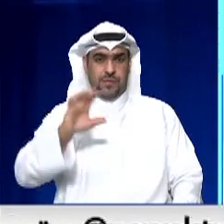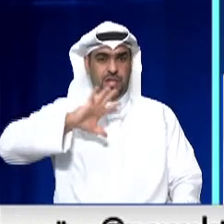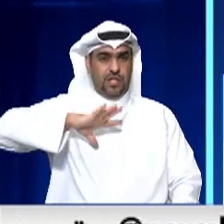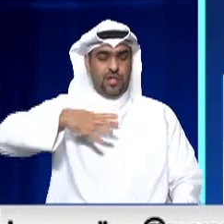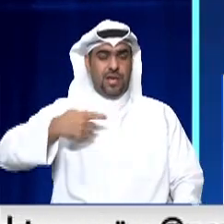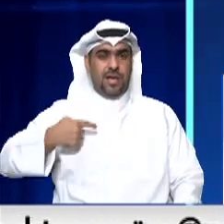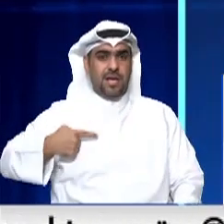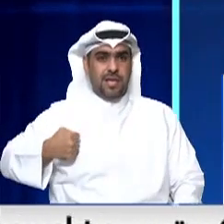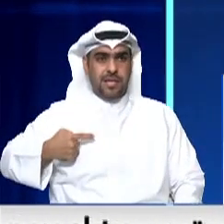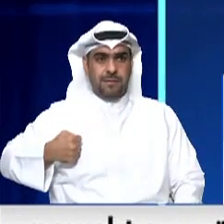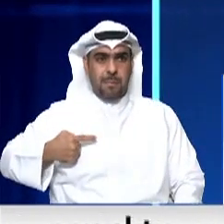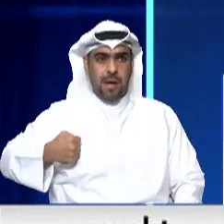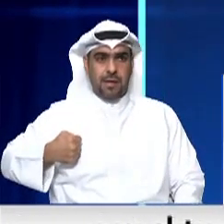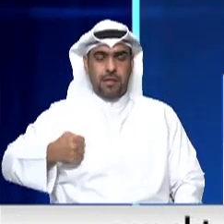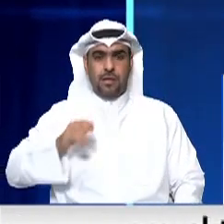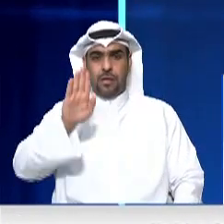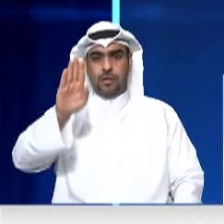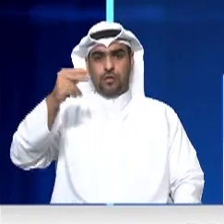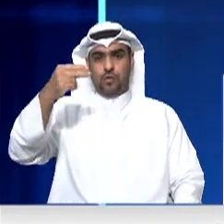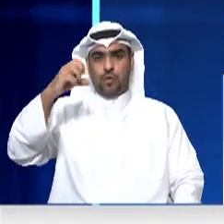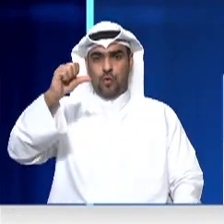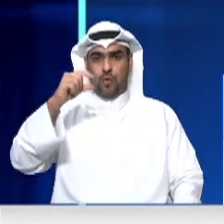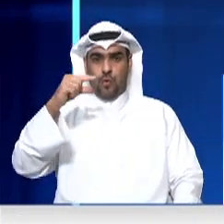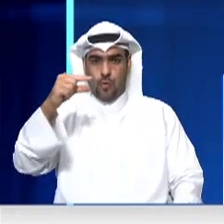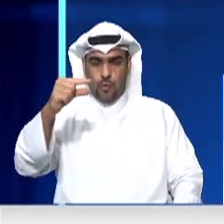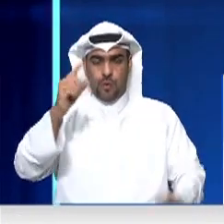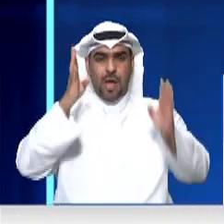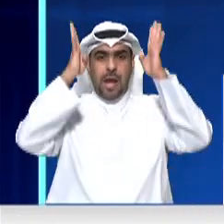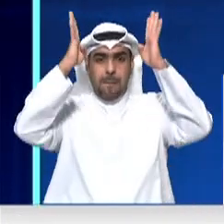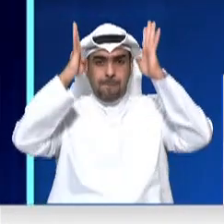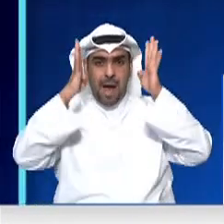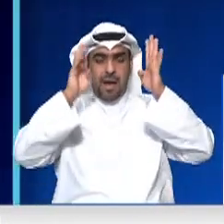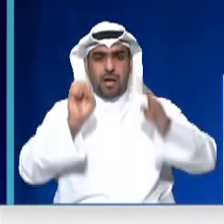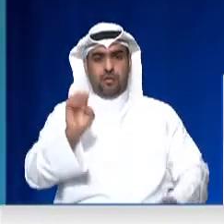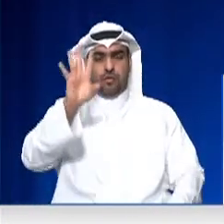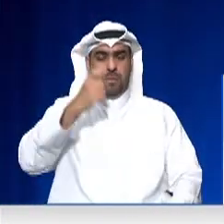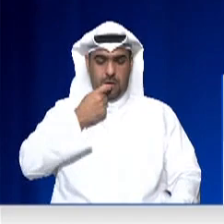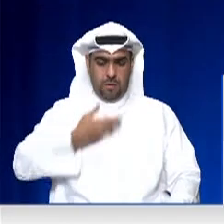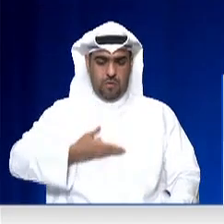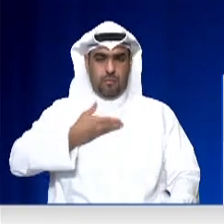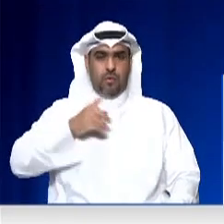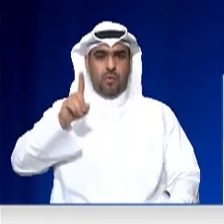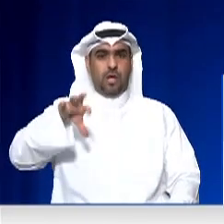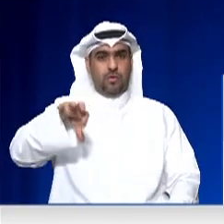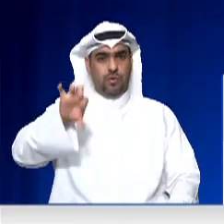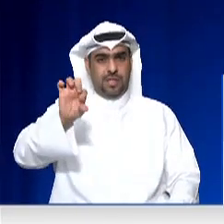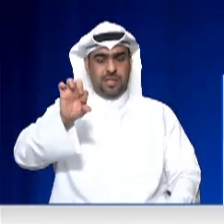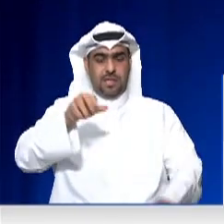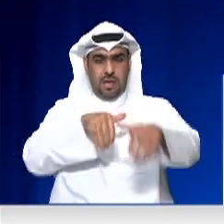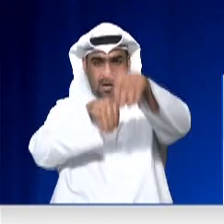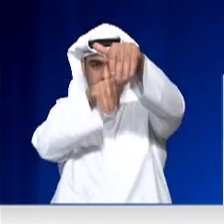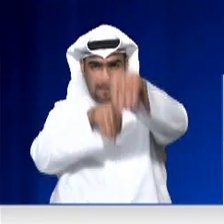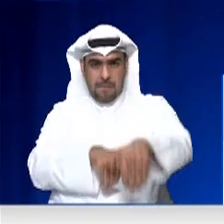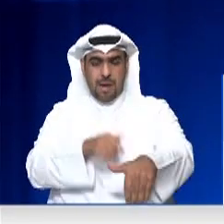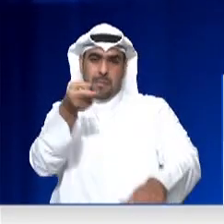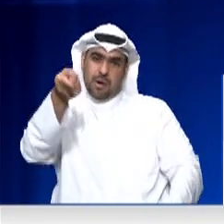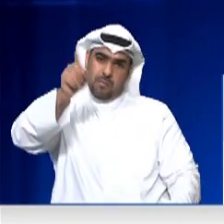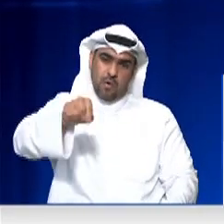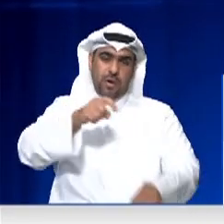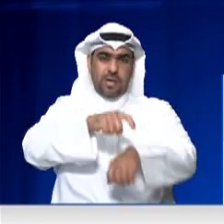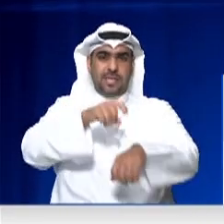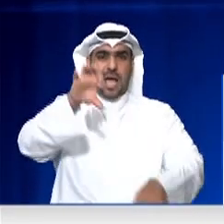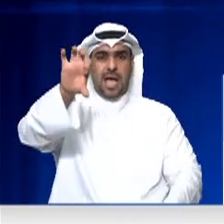عن عمر ناهز الحاديه والتسعين وسيور جثمانها الثلاثه الساعه التاسعه من صباح يوم غد